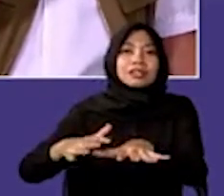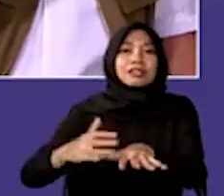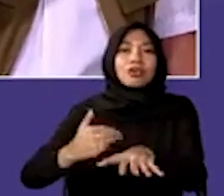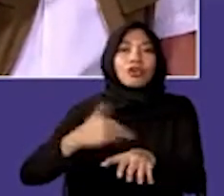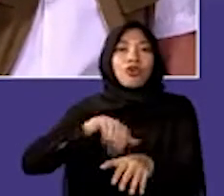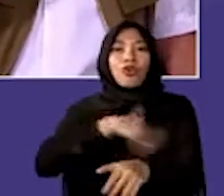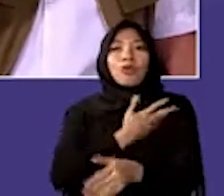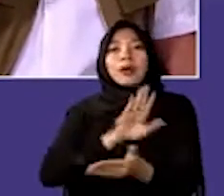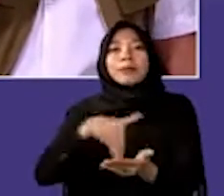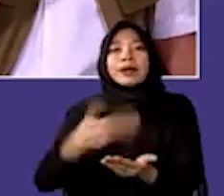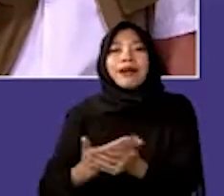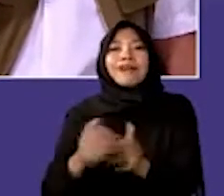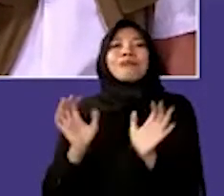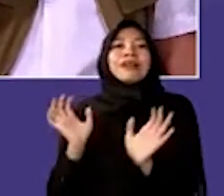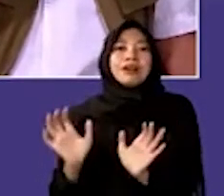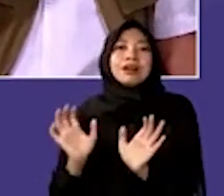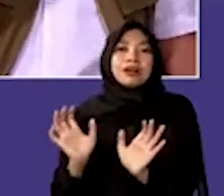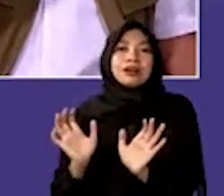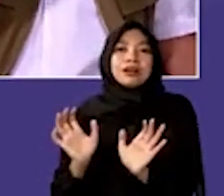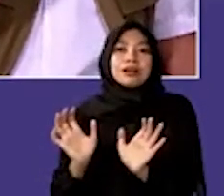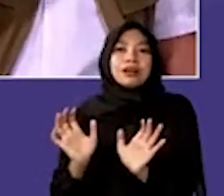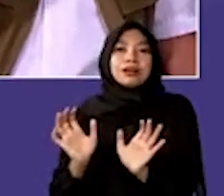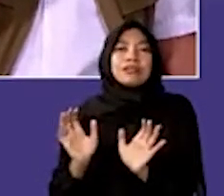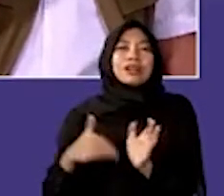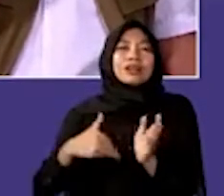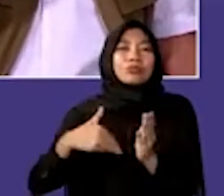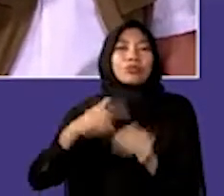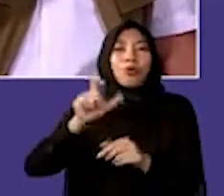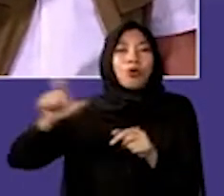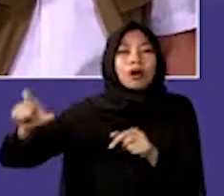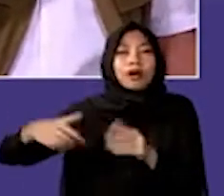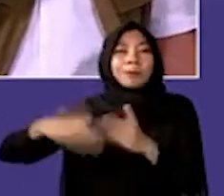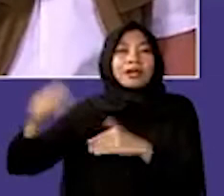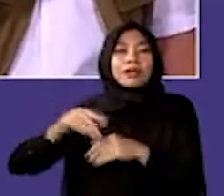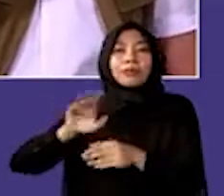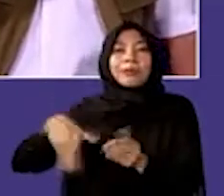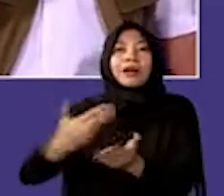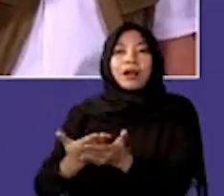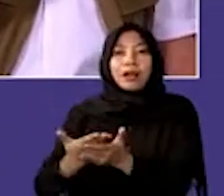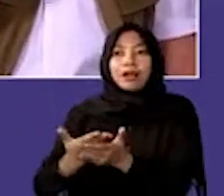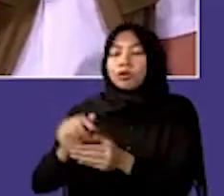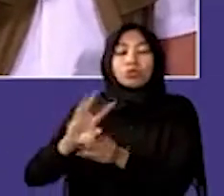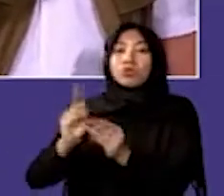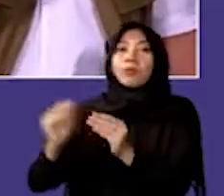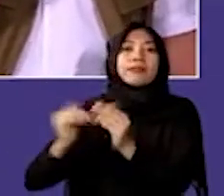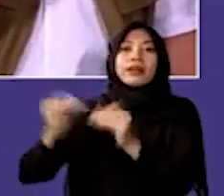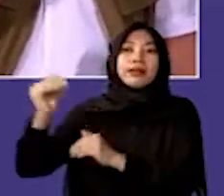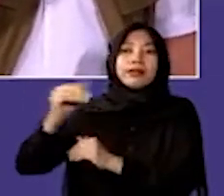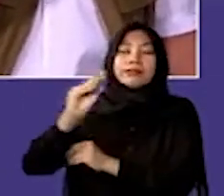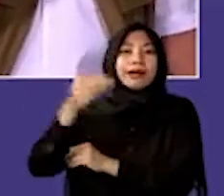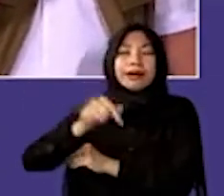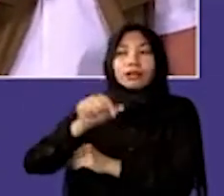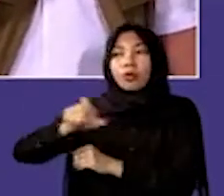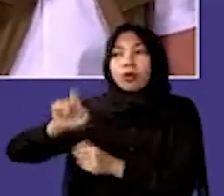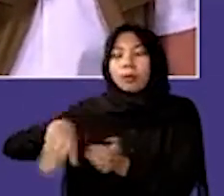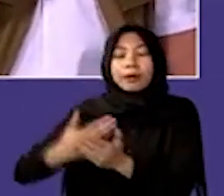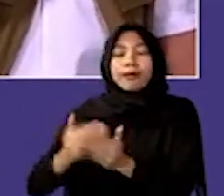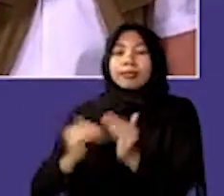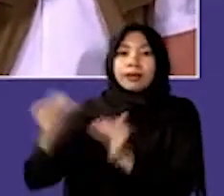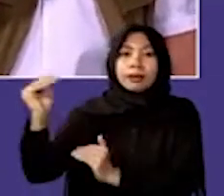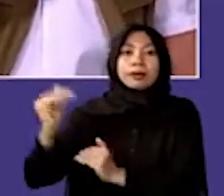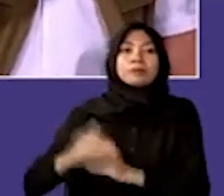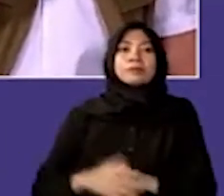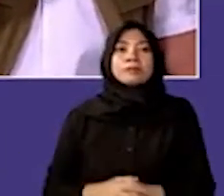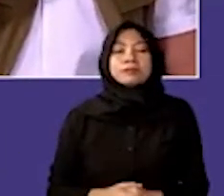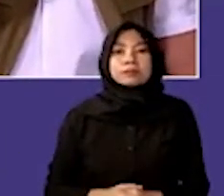tersebut juga cukup banyak puluhan orang wafat dan itu termasuk angka yang tertinggi untuk wilayah Jakarta Nah